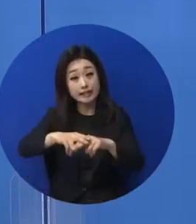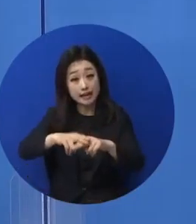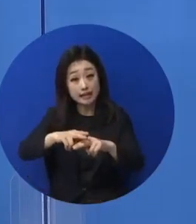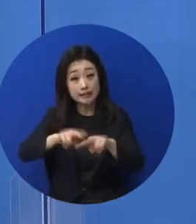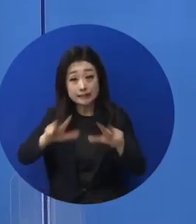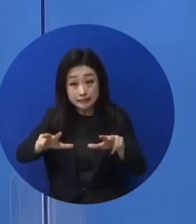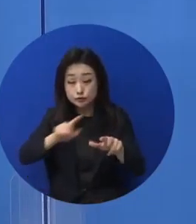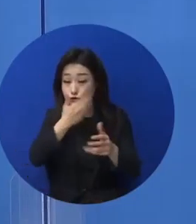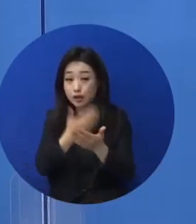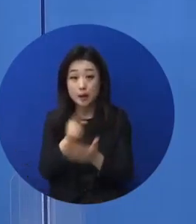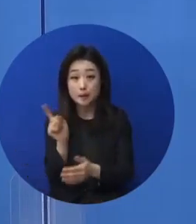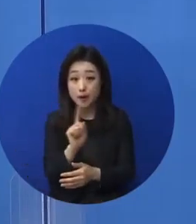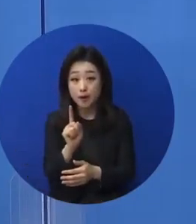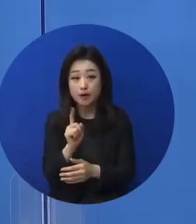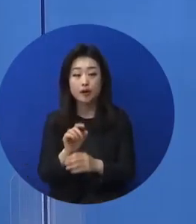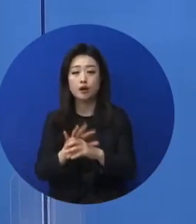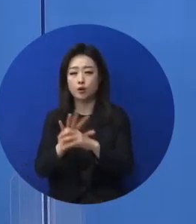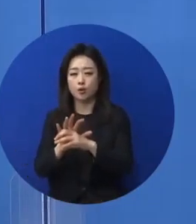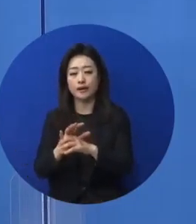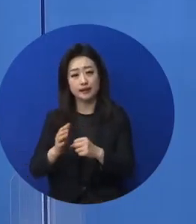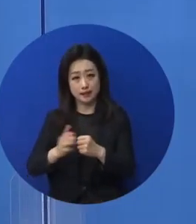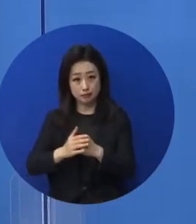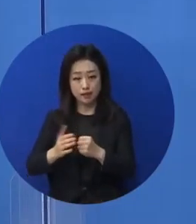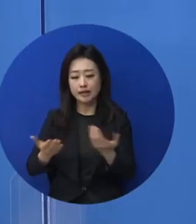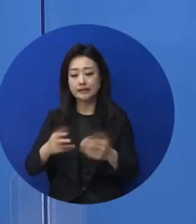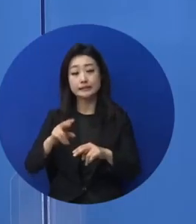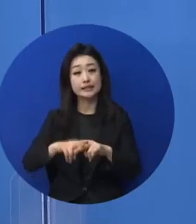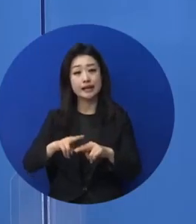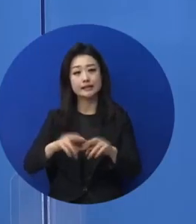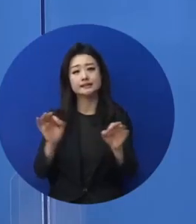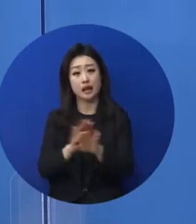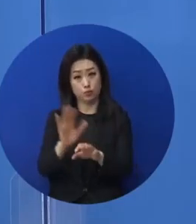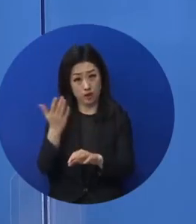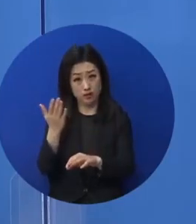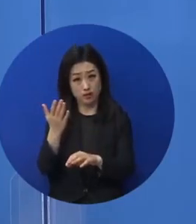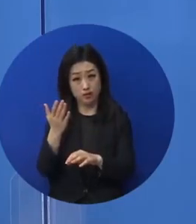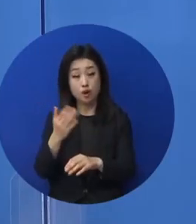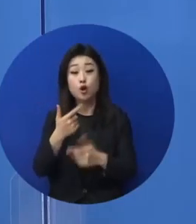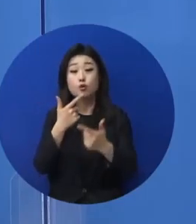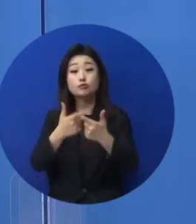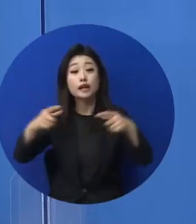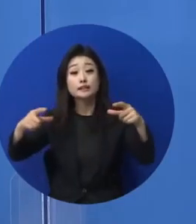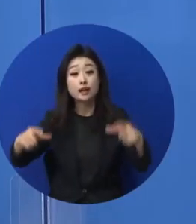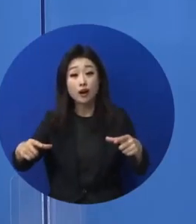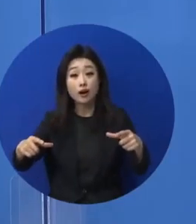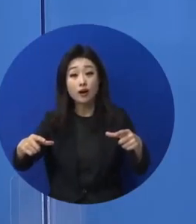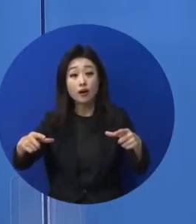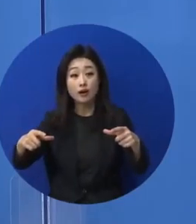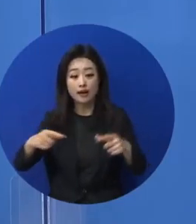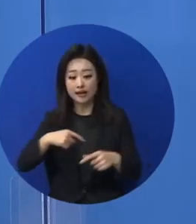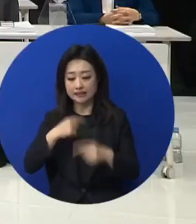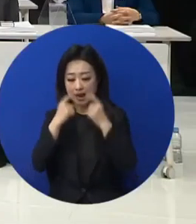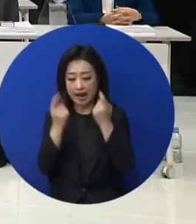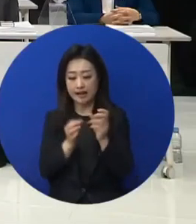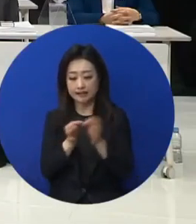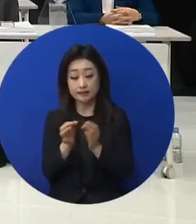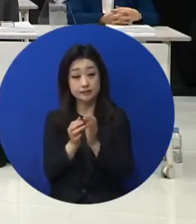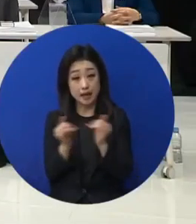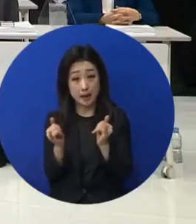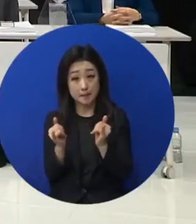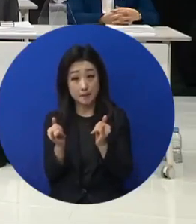가장 시급한 것은 사실 코로나19 때문에 많은 일자리들이 사라지고 있지 않습니까? 부산 같은 경우에는 자영업자 비율이